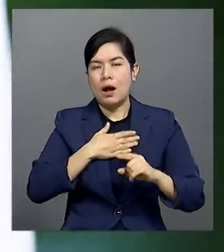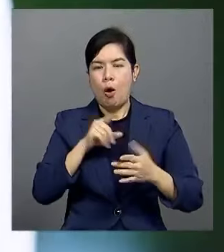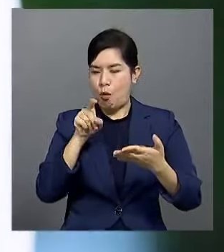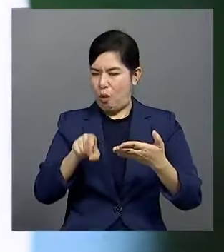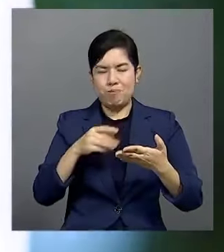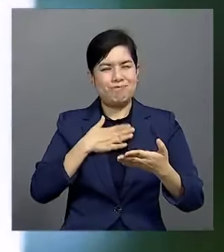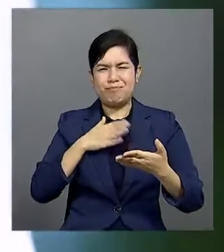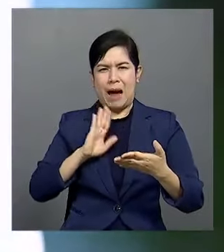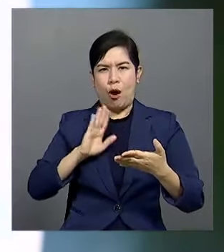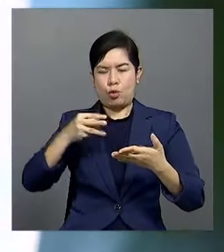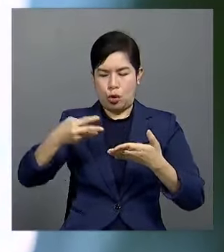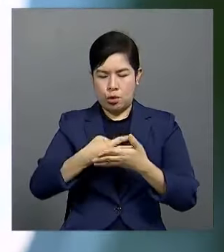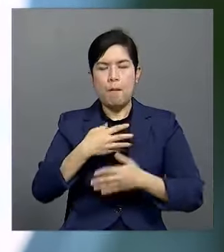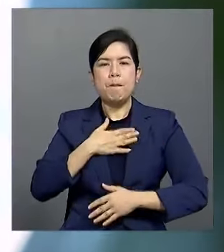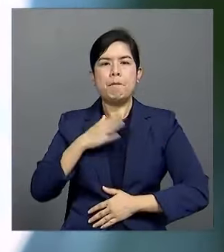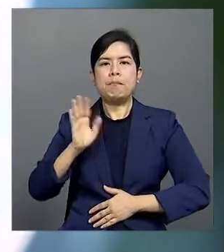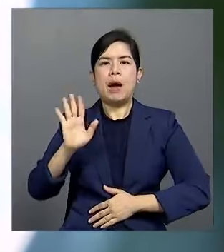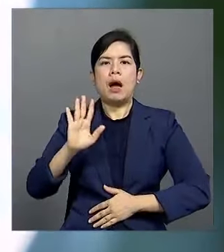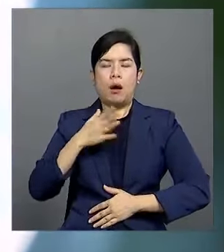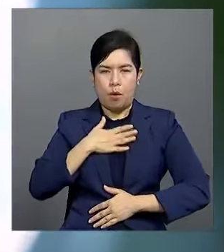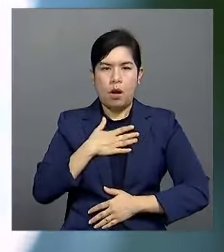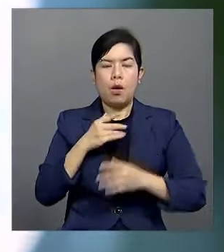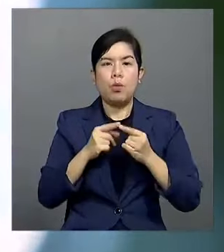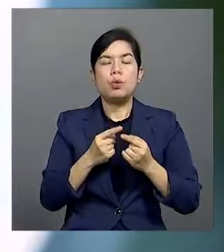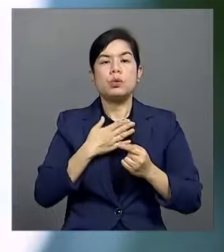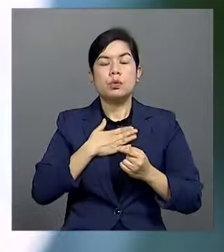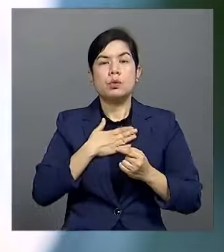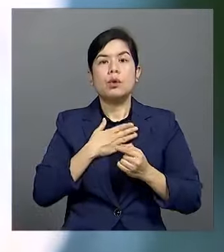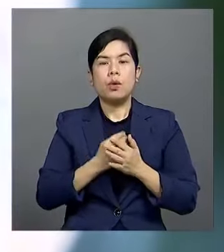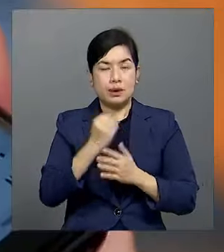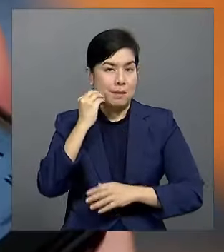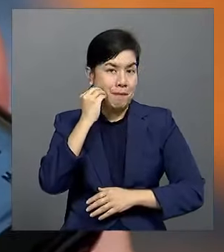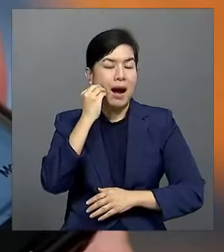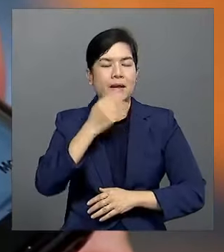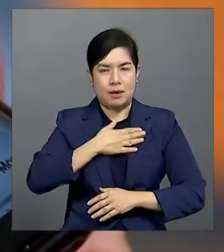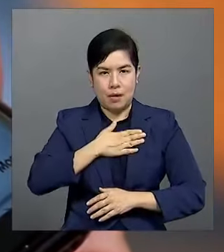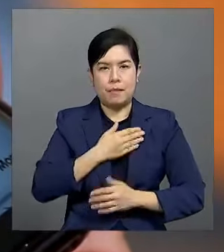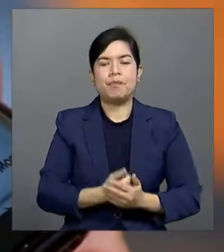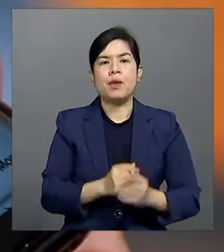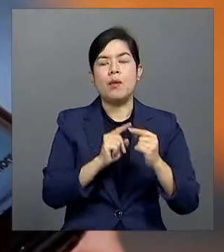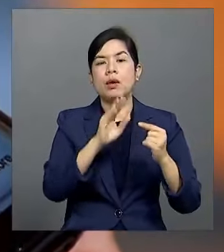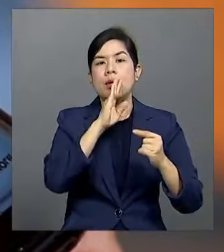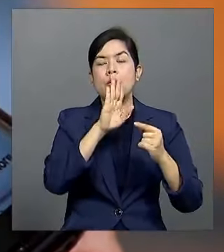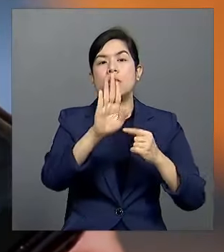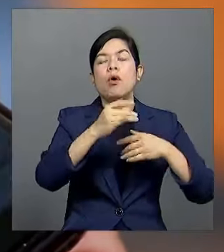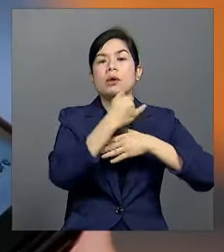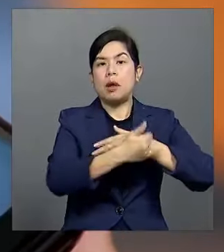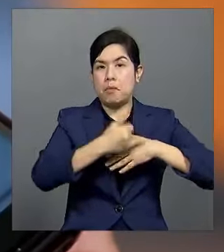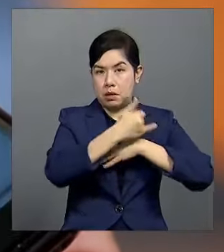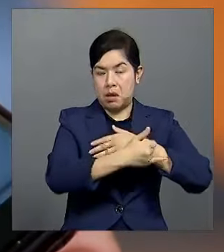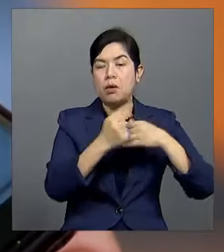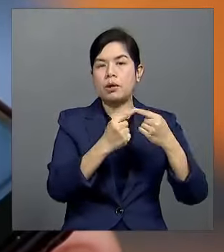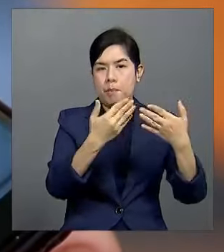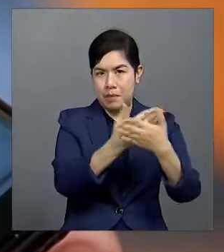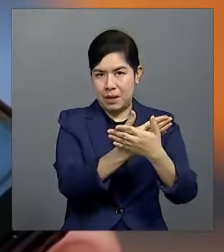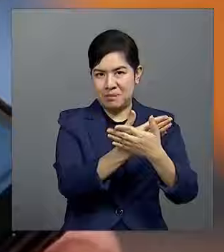านที่ทำงานใช้ช้อนซ่อมสแตนเลสของเราได้ใช่ไหมแต่ว่าต่างประเทศเขาจะเปลี่ยนไปเลยบอกว่า default ในระบบก็คือว่า